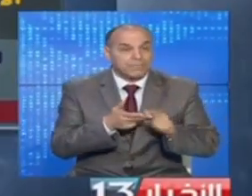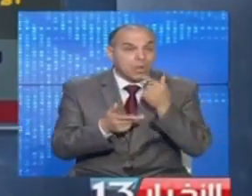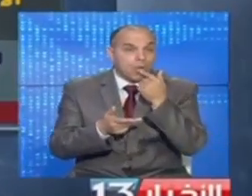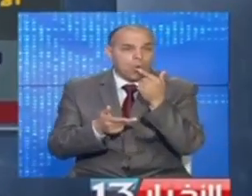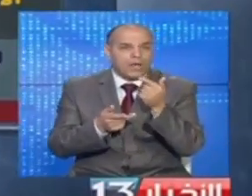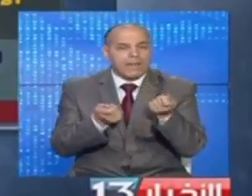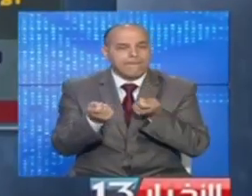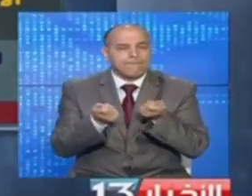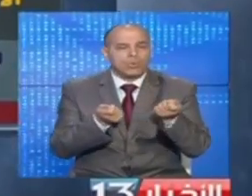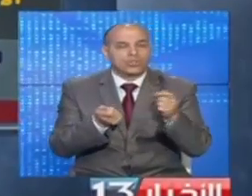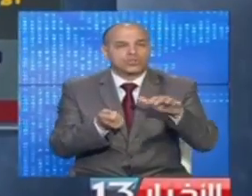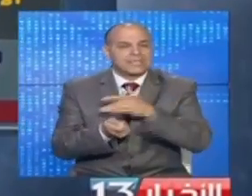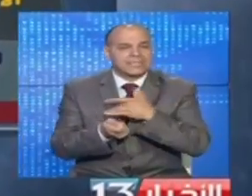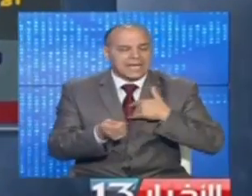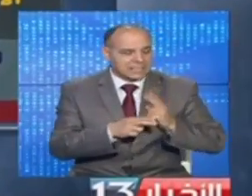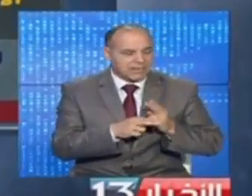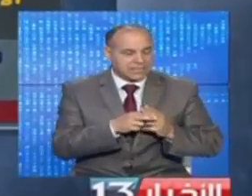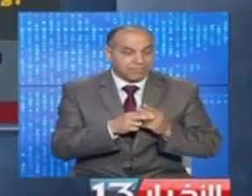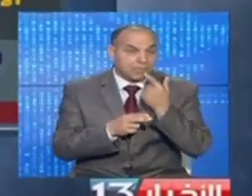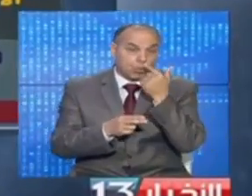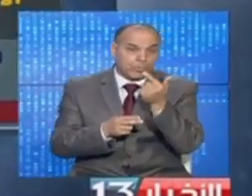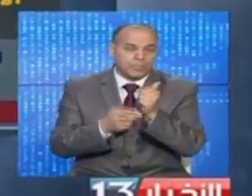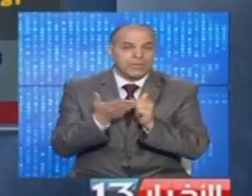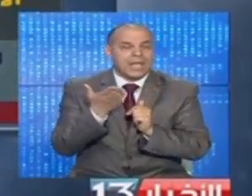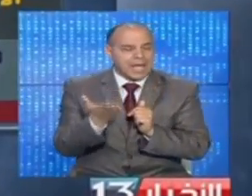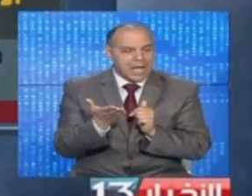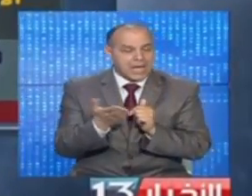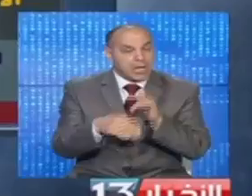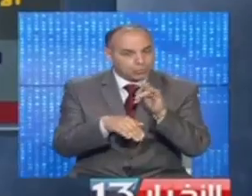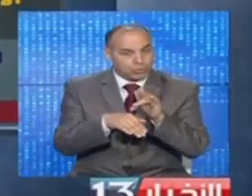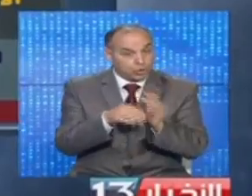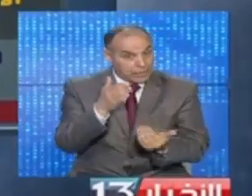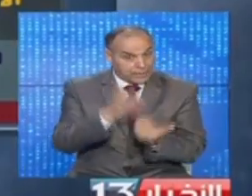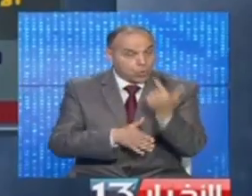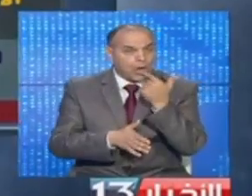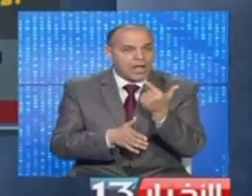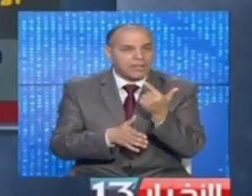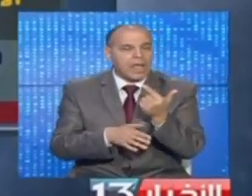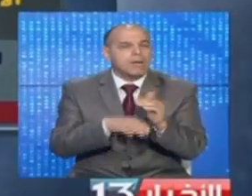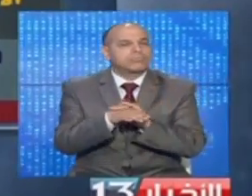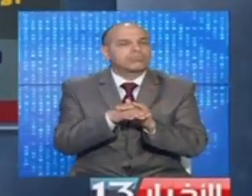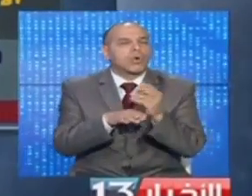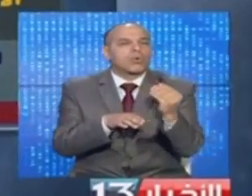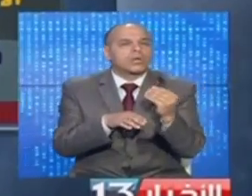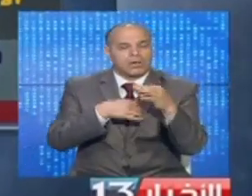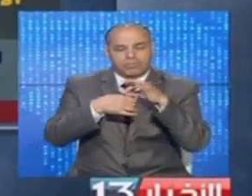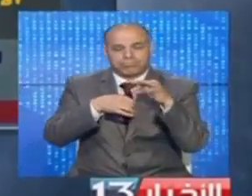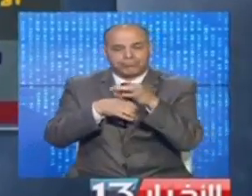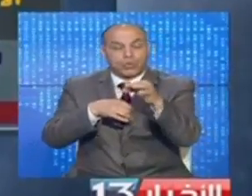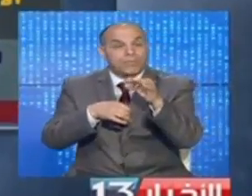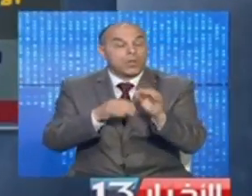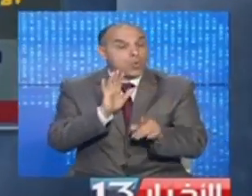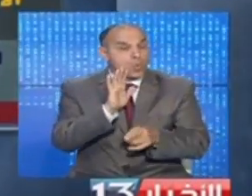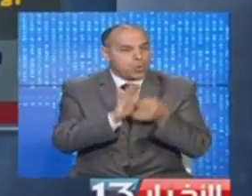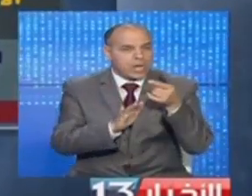وأفاد المدير الجهوي للصحة بصفاقس علي العيادي بأن الإصابة الجديدة ناجمة عن حالة عدوى، وهي